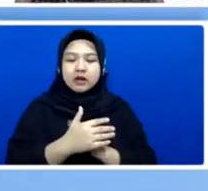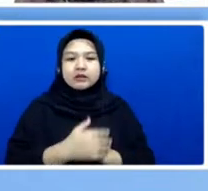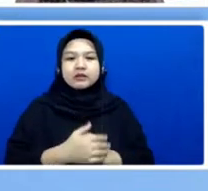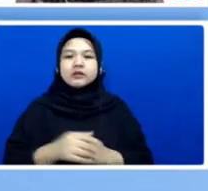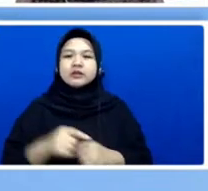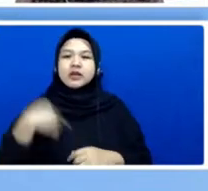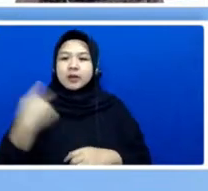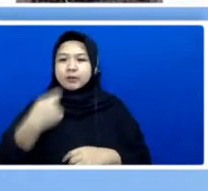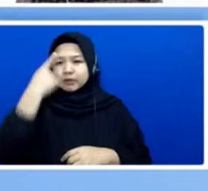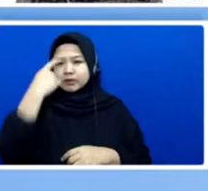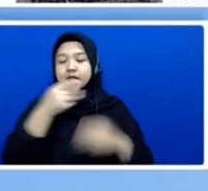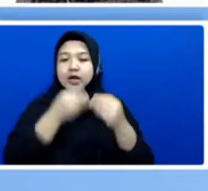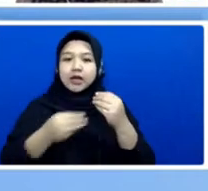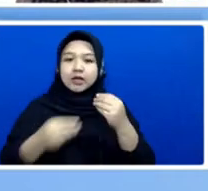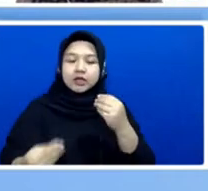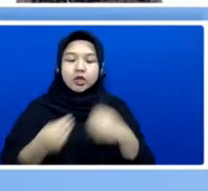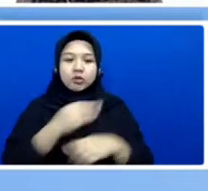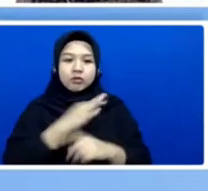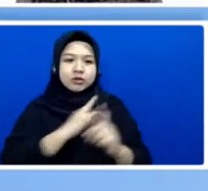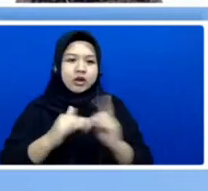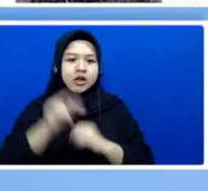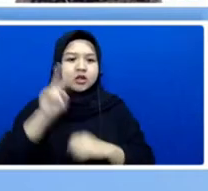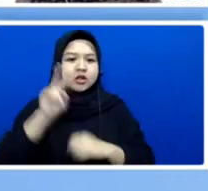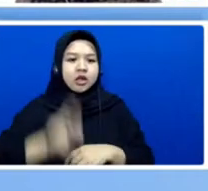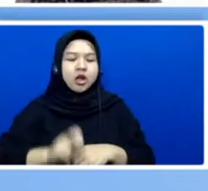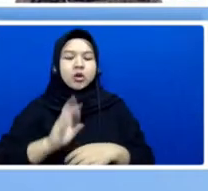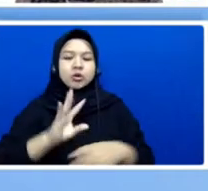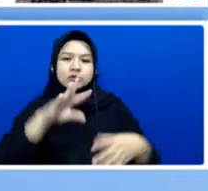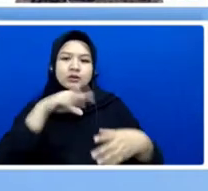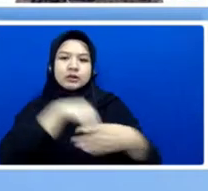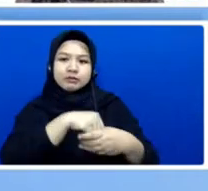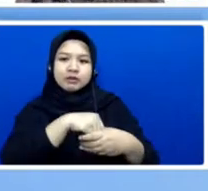bahwa kader masyarakat itu harus menjadi bagian dari